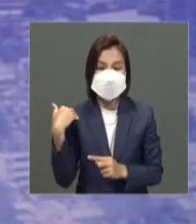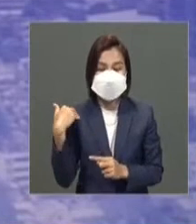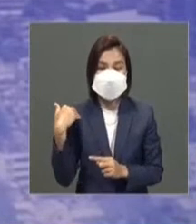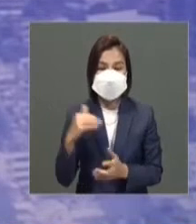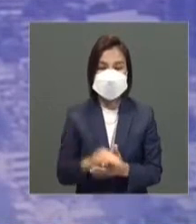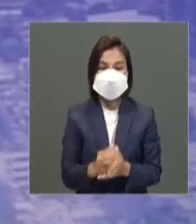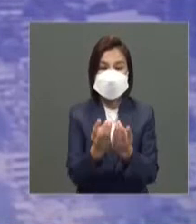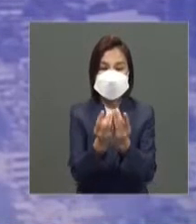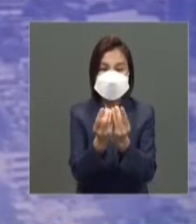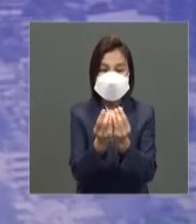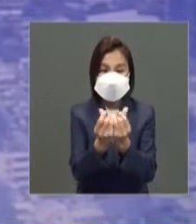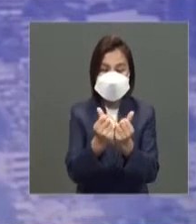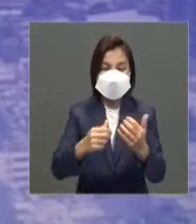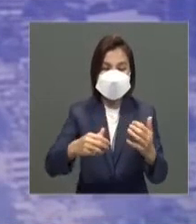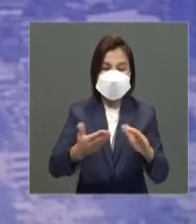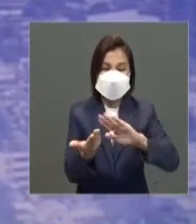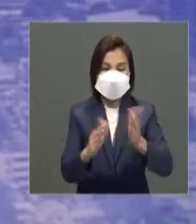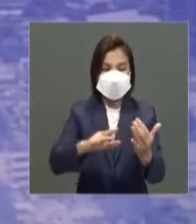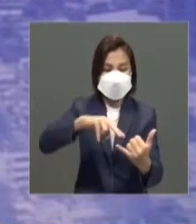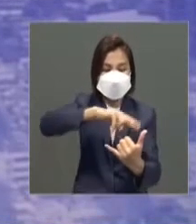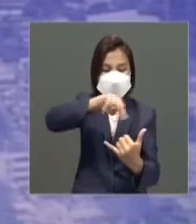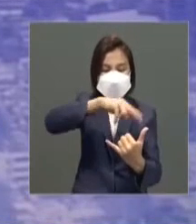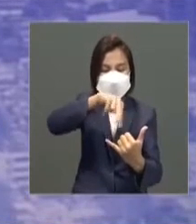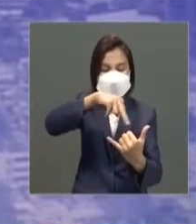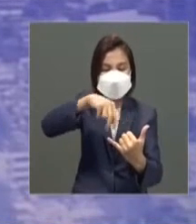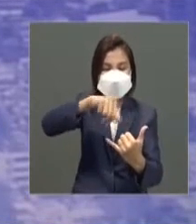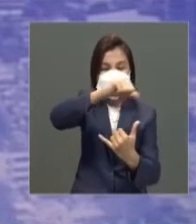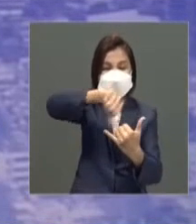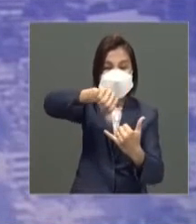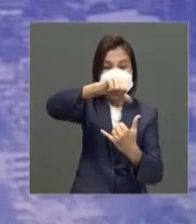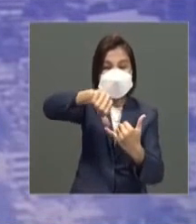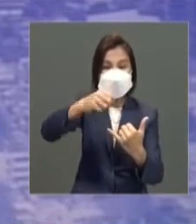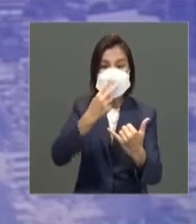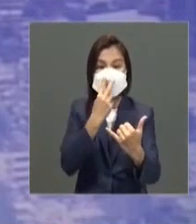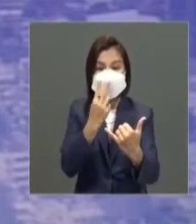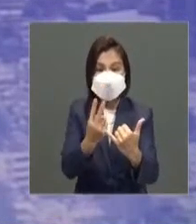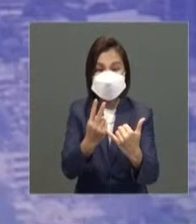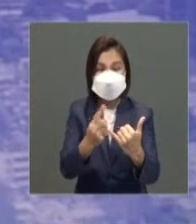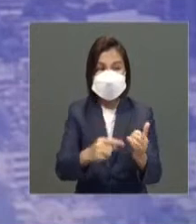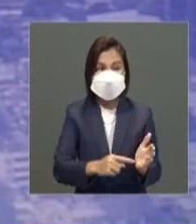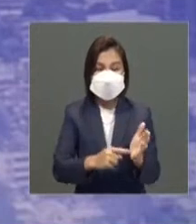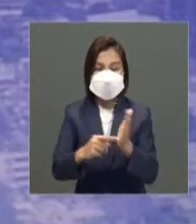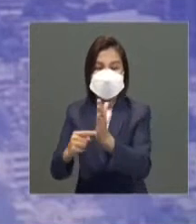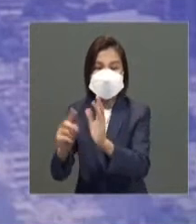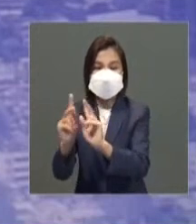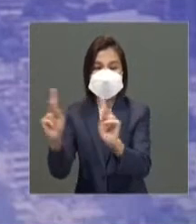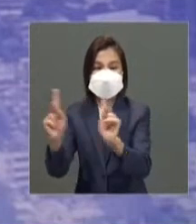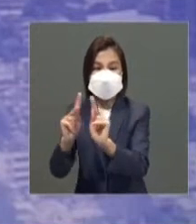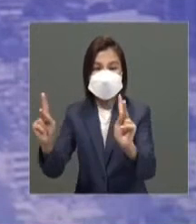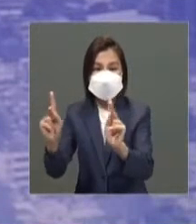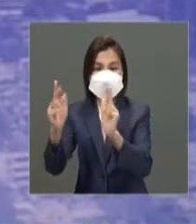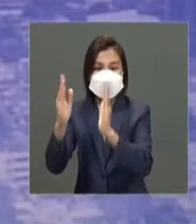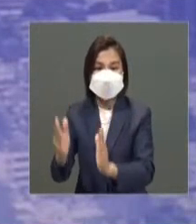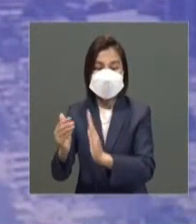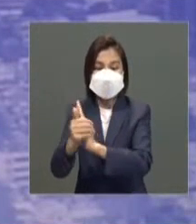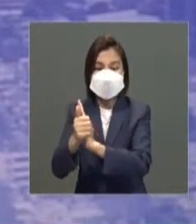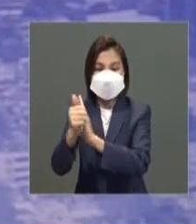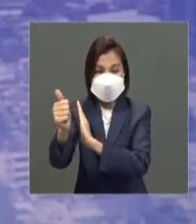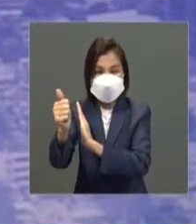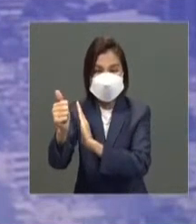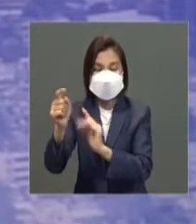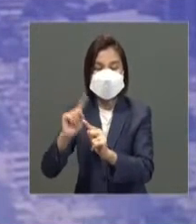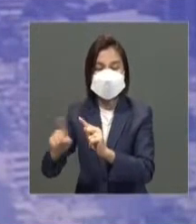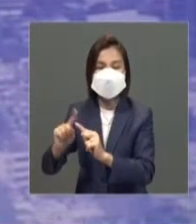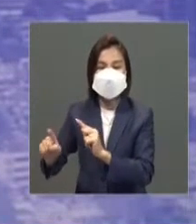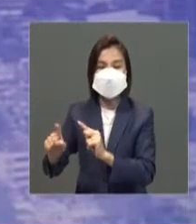ะครับในรายละเอียดการชันสูตรและรวบรวมข้อมูลนะครับก็จะนำเข้าคณะกรรมการคณะผู้เชี่ยวชาญเหตุการณ์ไม่พึงประสงค์